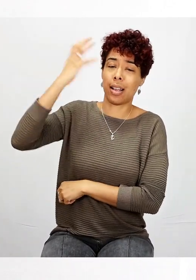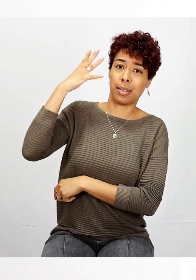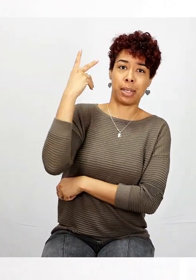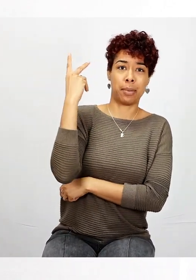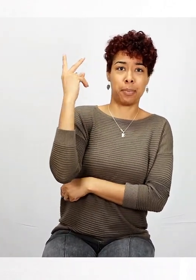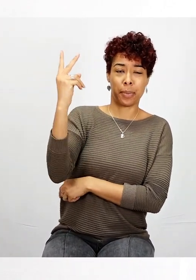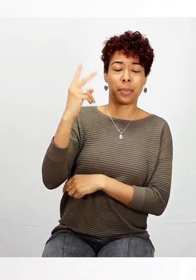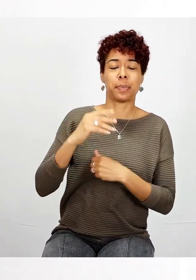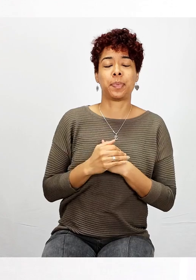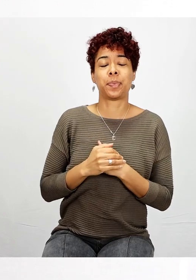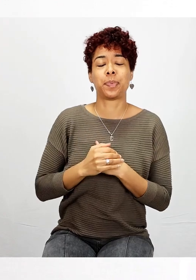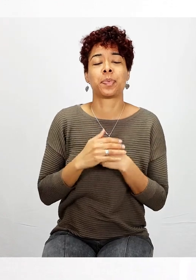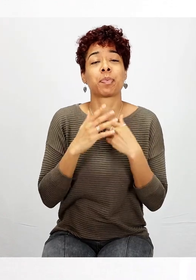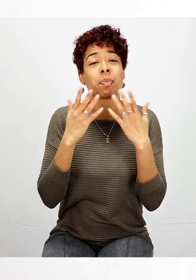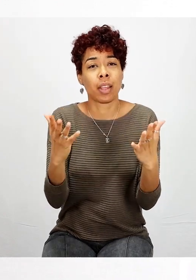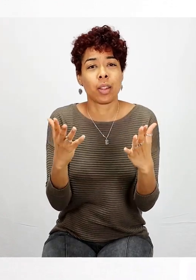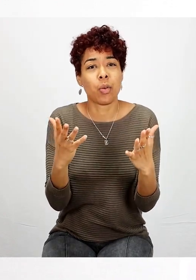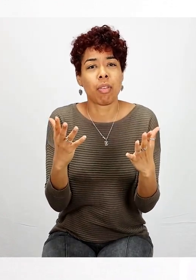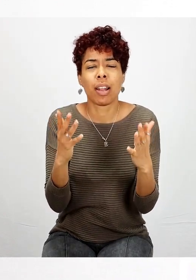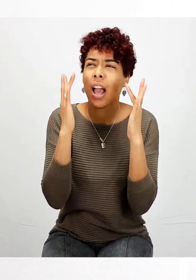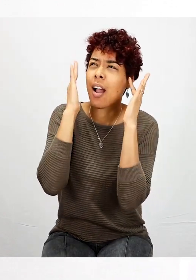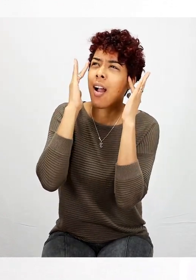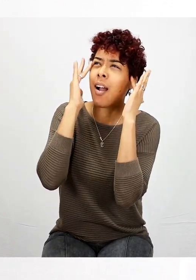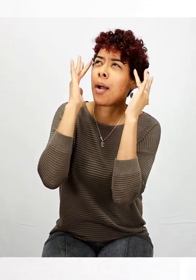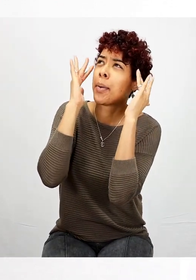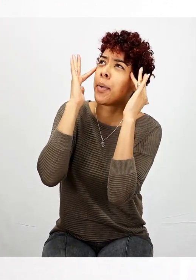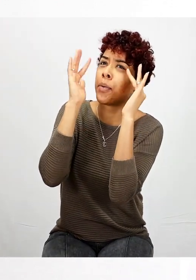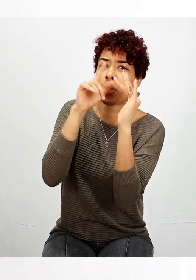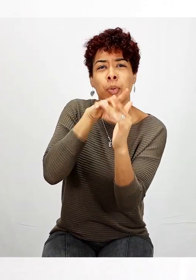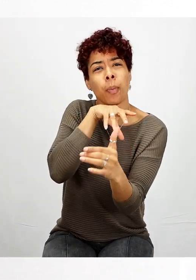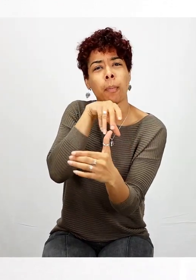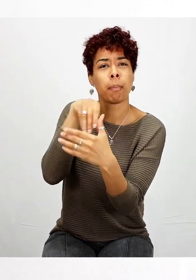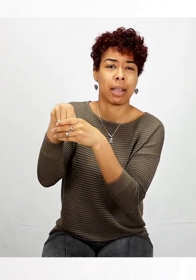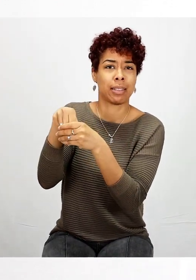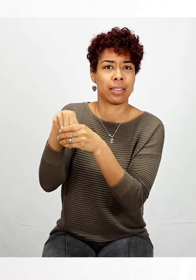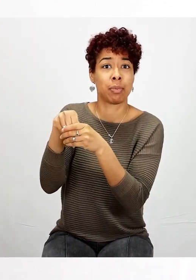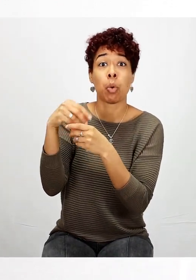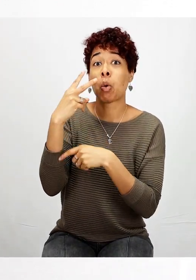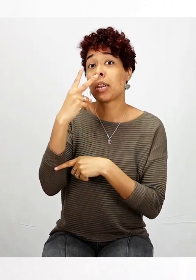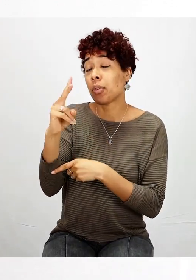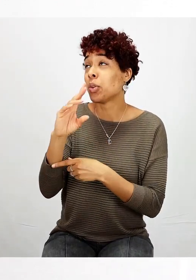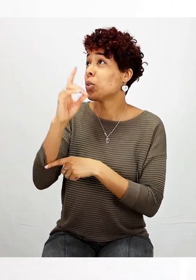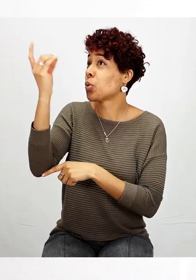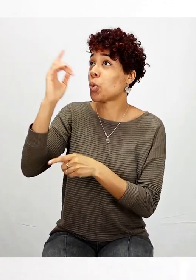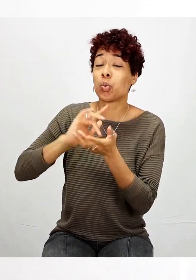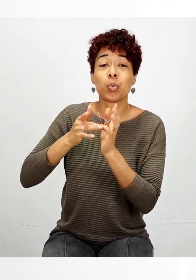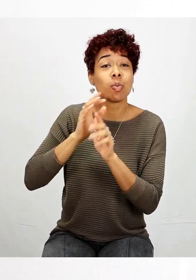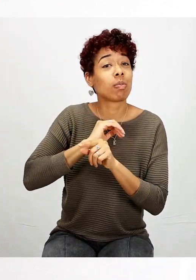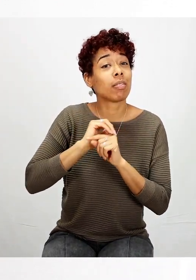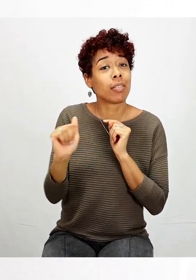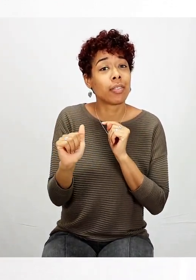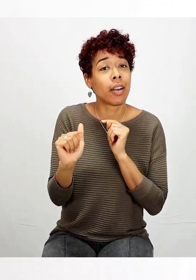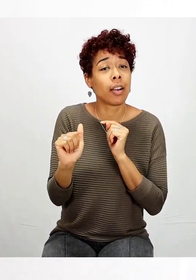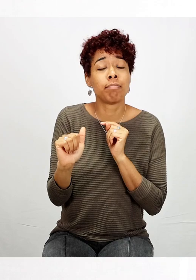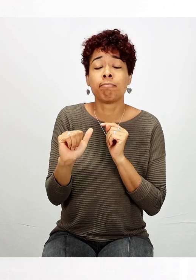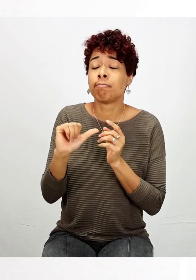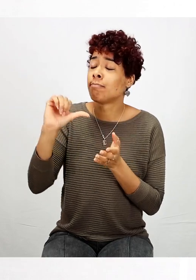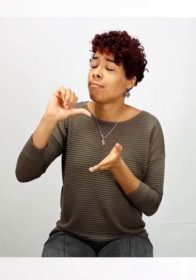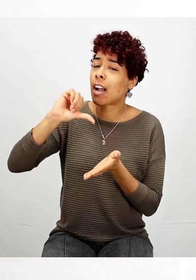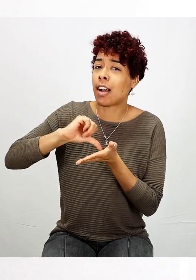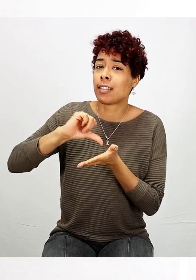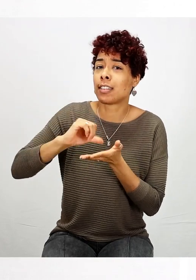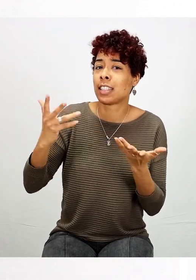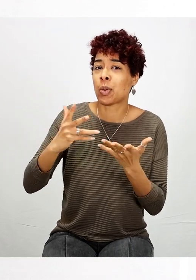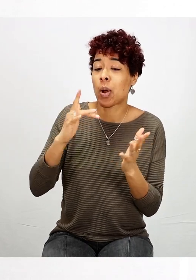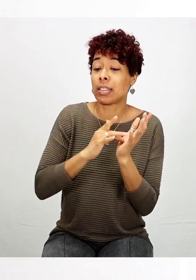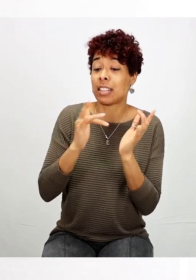juste t'amener au cœur de l'adoration. On a vu tout ce que Dieu fait dans tous ces parcours de saison. Mais ce qui est central, c'est Jésus-Christ, c'est la